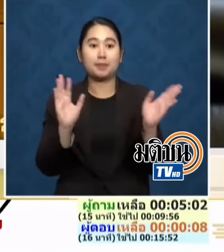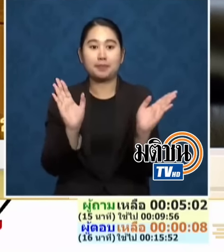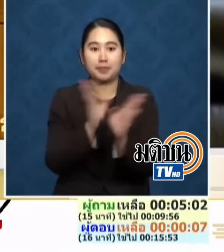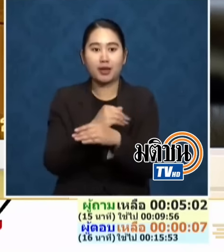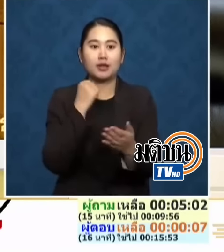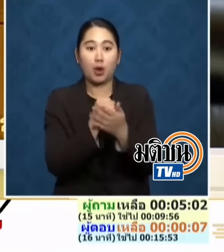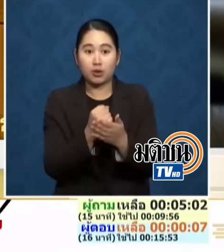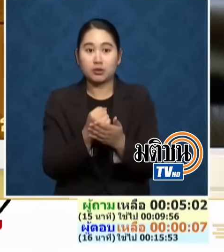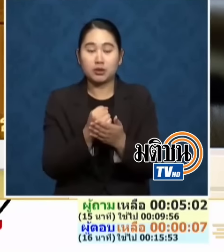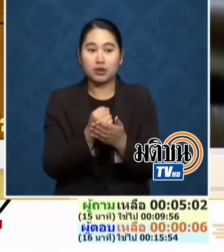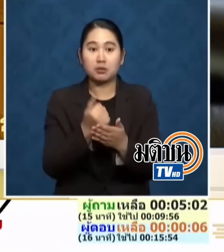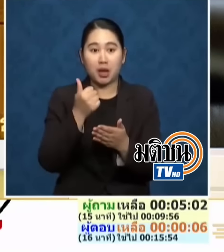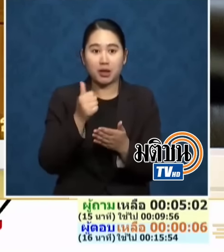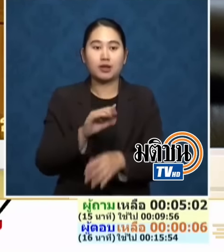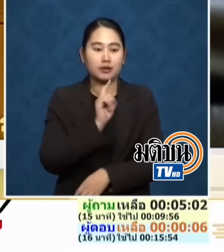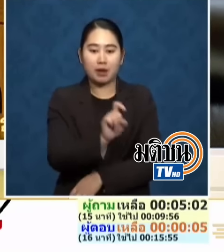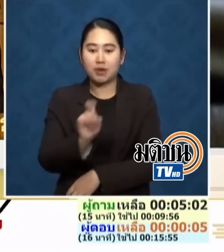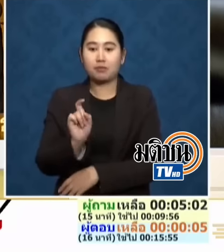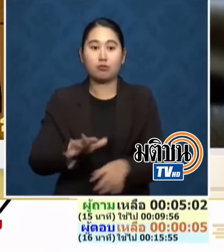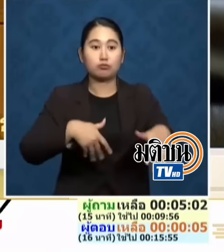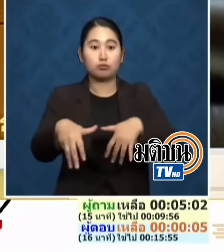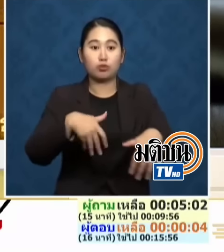ทำไปถามได้เลยครับถามลานคนนะครับ